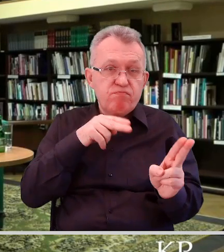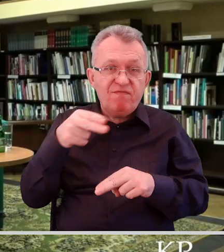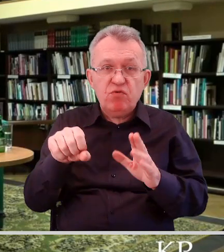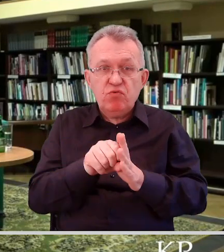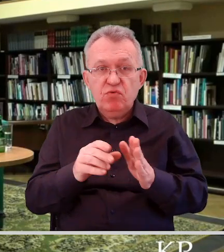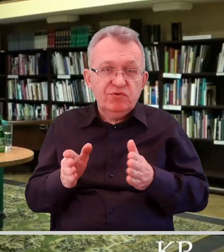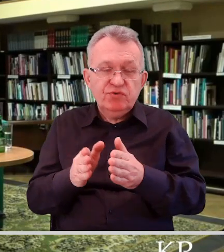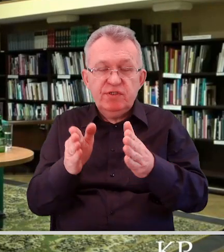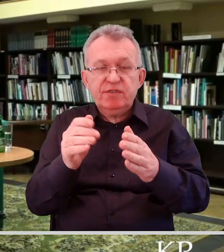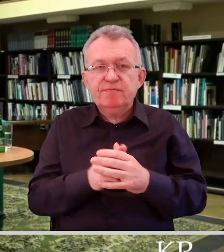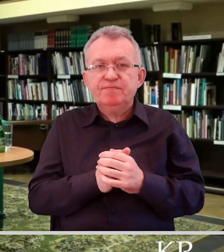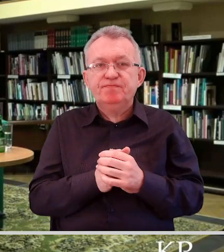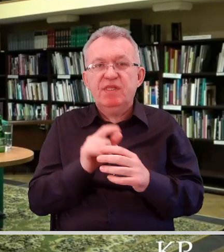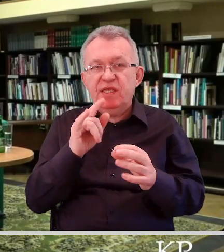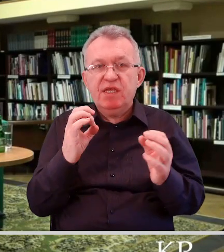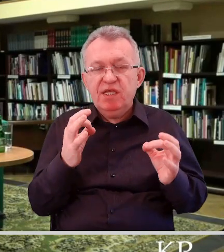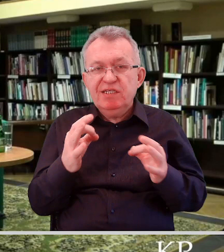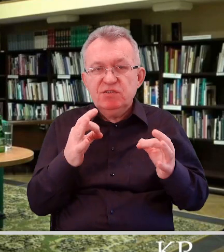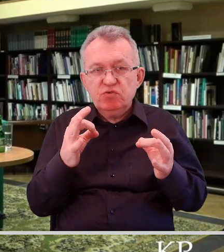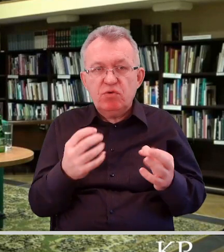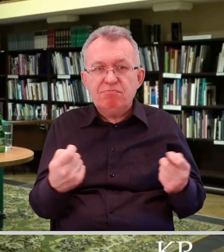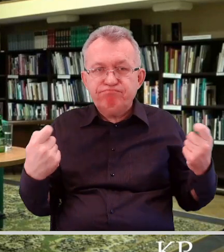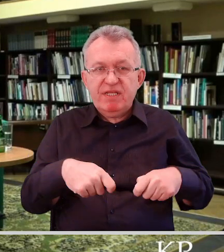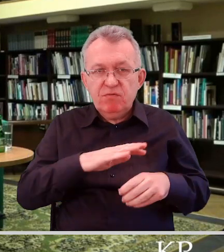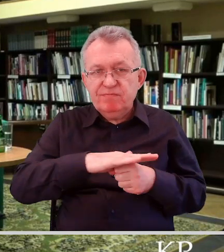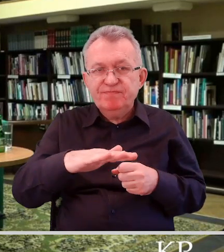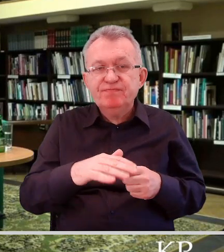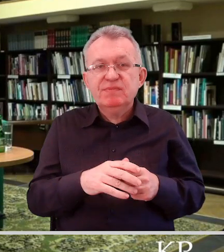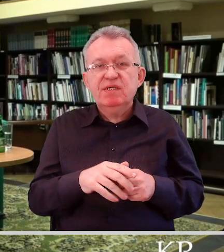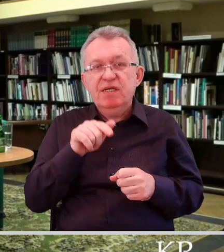rzeki i historia zabetonowania to jest